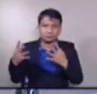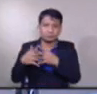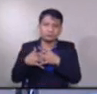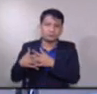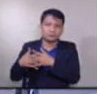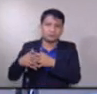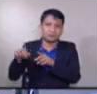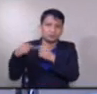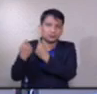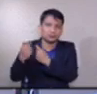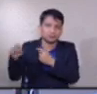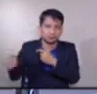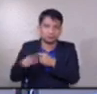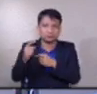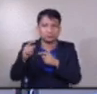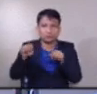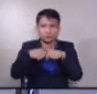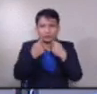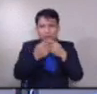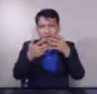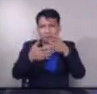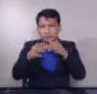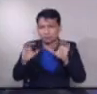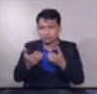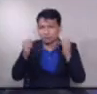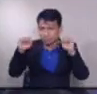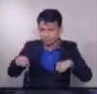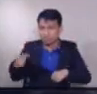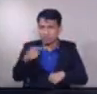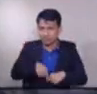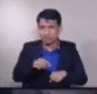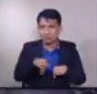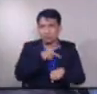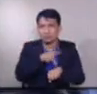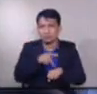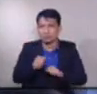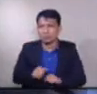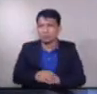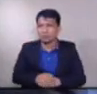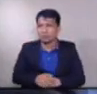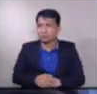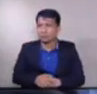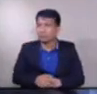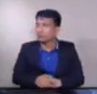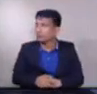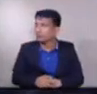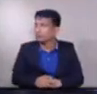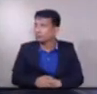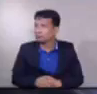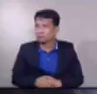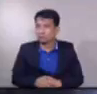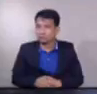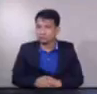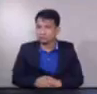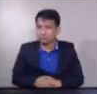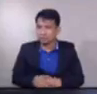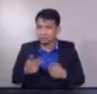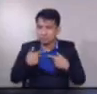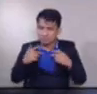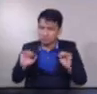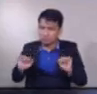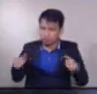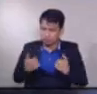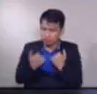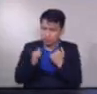tribo doon? Bakit nagkaroon sila ng tribal court? Kung kaya ng Amerika, baka kaya ng Pilipinas. It sana is just nga. A dare. Sana nga. All right? Kasi ngayon dare lang ito eh. Oh.